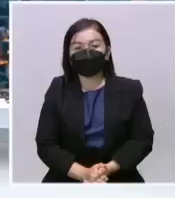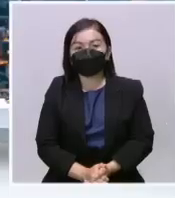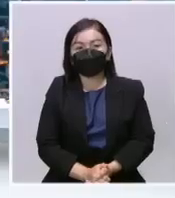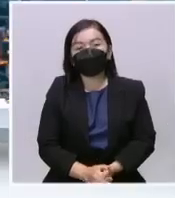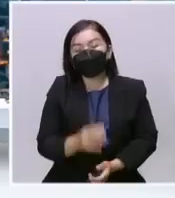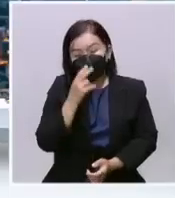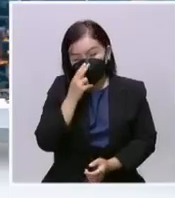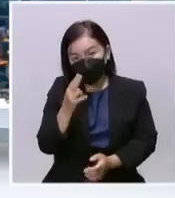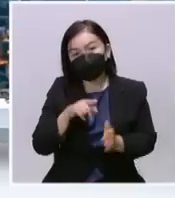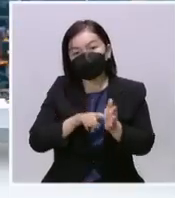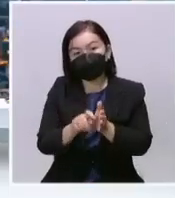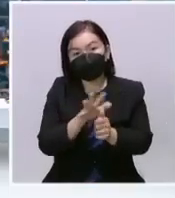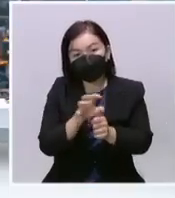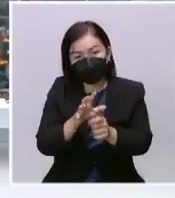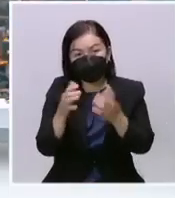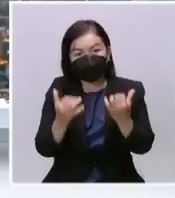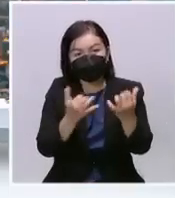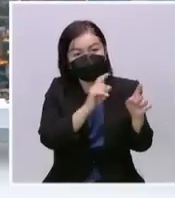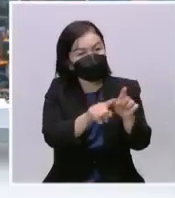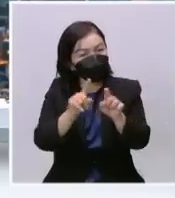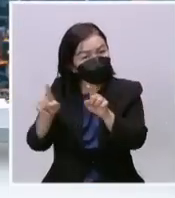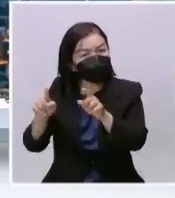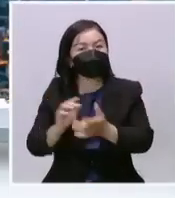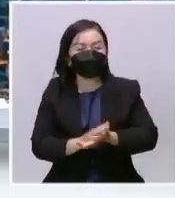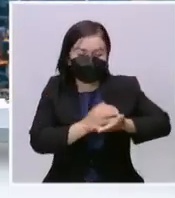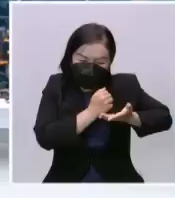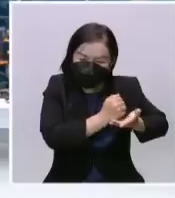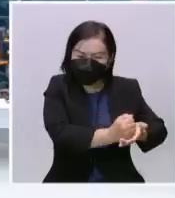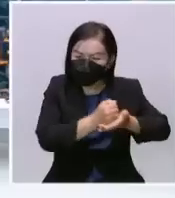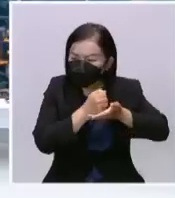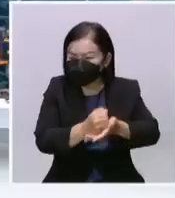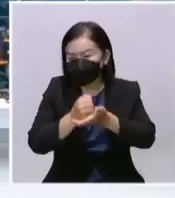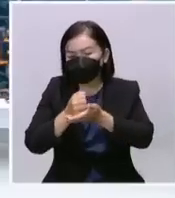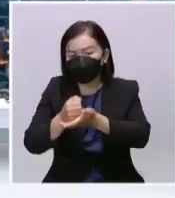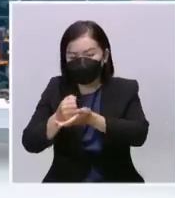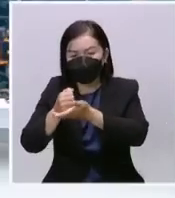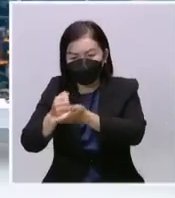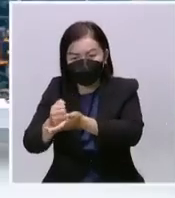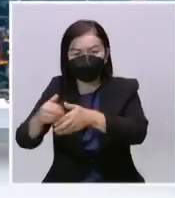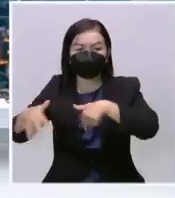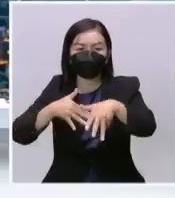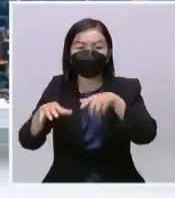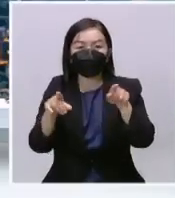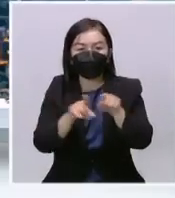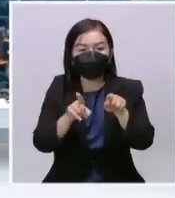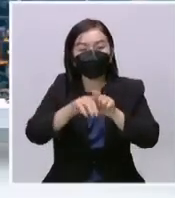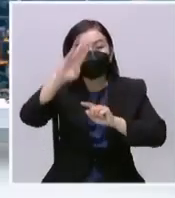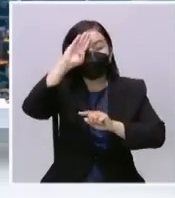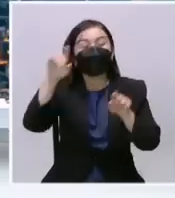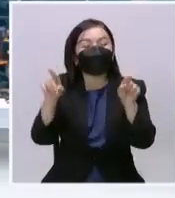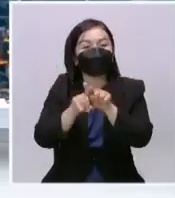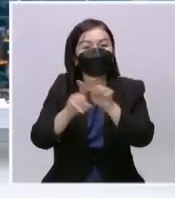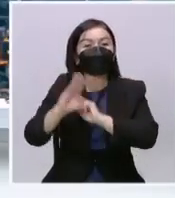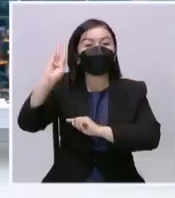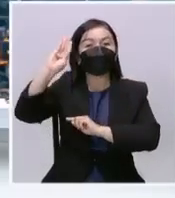ช่วงวิกฤตโควิด19แบบนี้นะครับหลายภาคส่วนก็ระดมสรรพกำลังในการช่วยเหลือกันและกันนะครับเช่นเดียวกันกับเครือ CP ครับล่าสุ